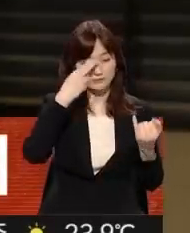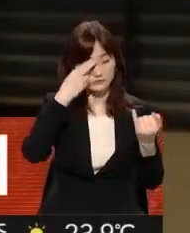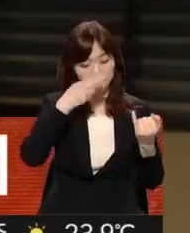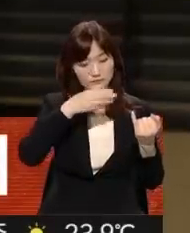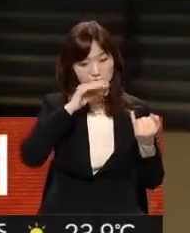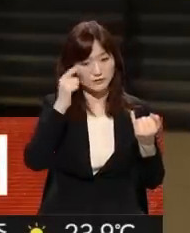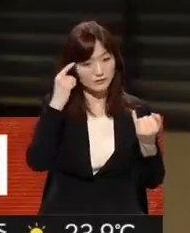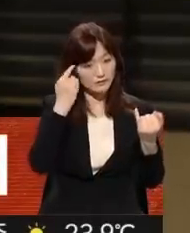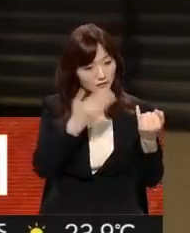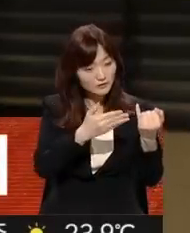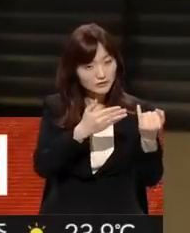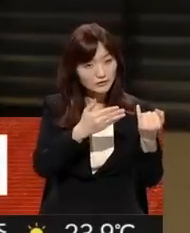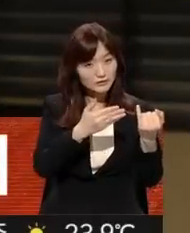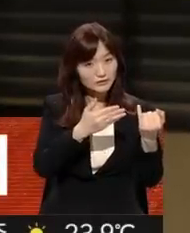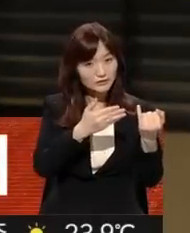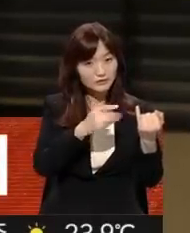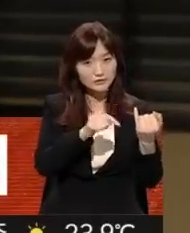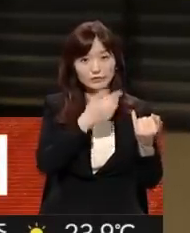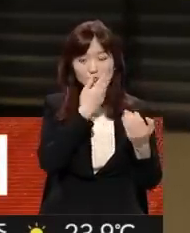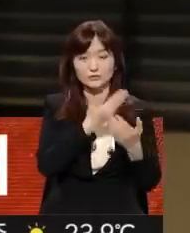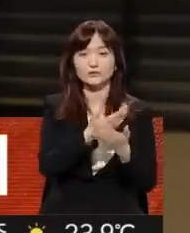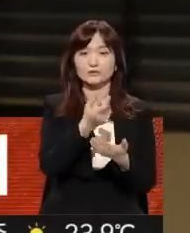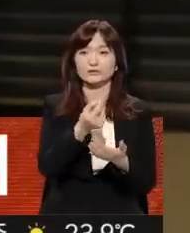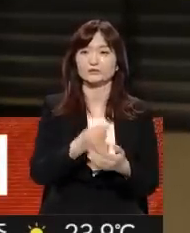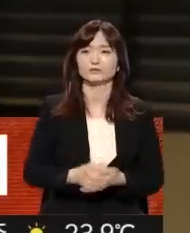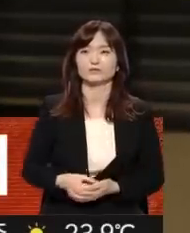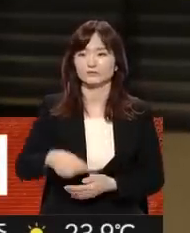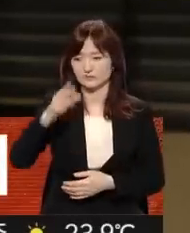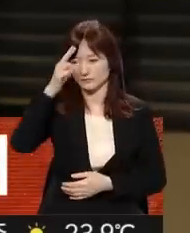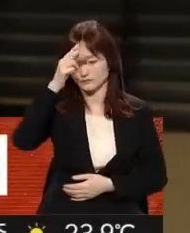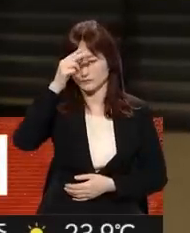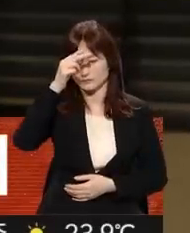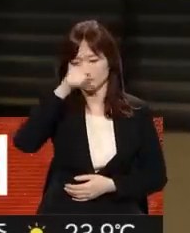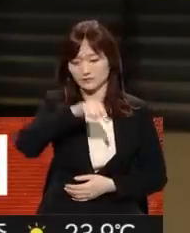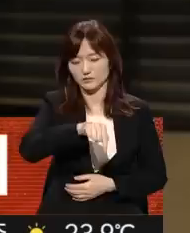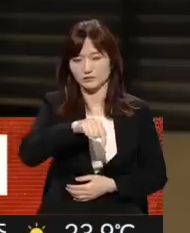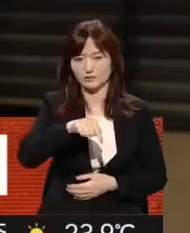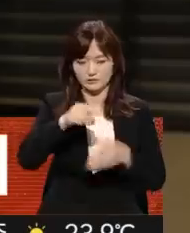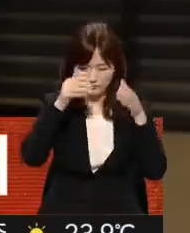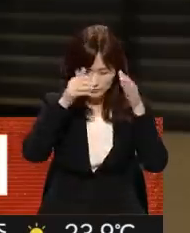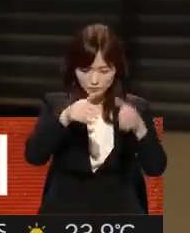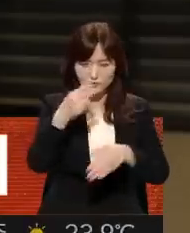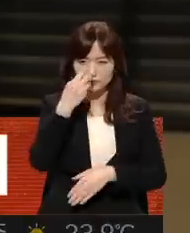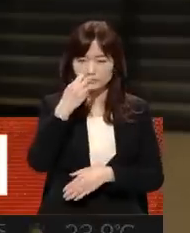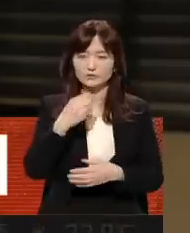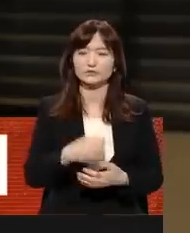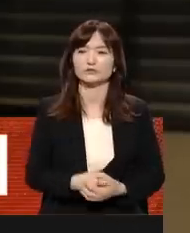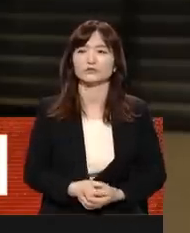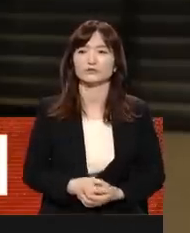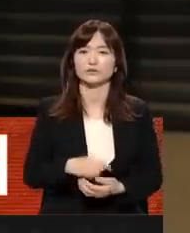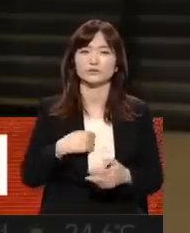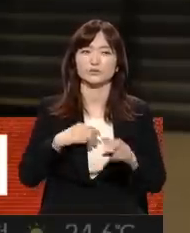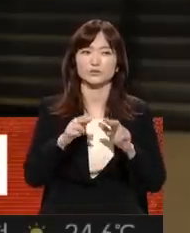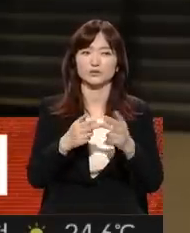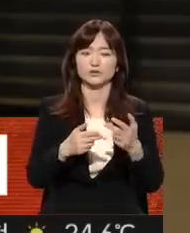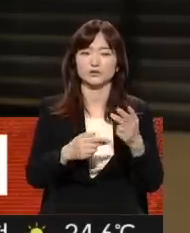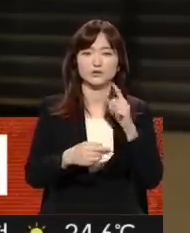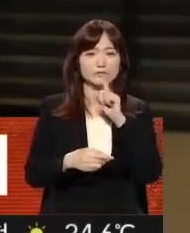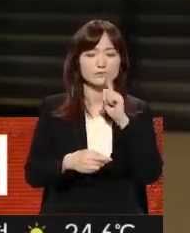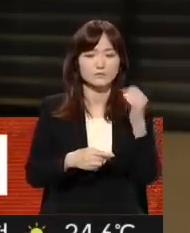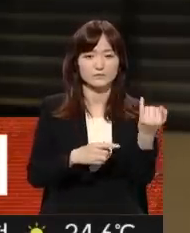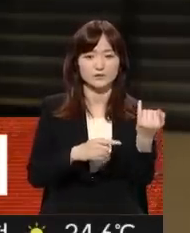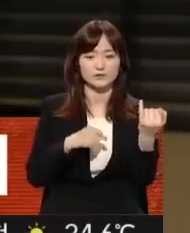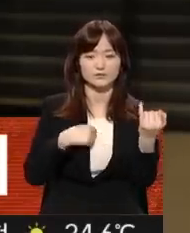가장 핵심이 되고 쟁점이 될 걸로 보입니다. 경찰에서도 그 부분을 주목을 하고 있고요. 이제 본인의 얘기 또 본인의